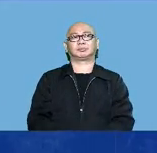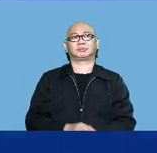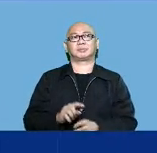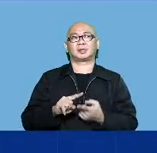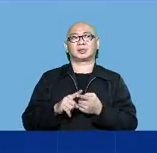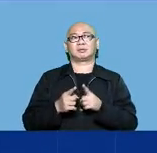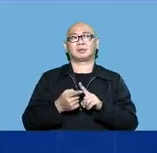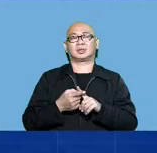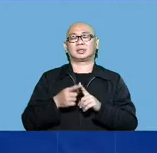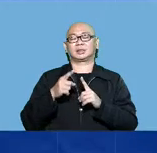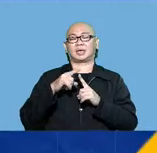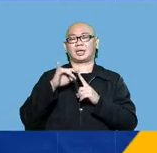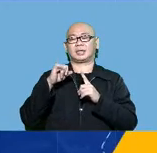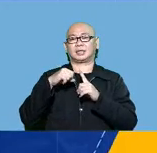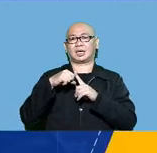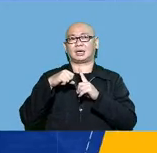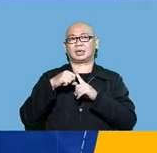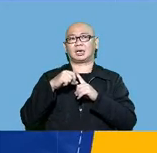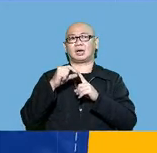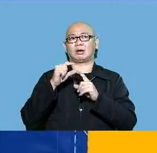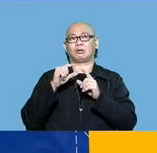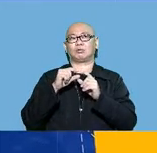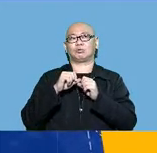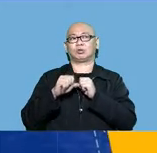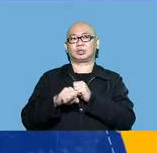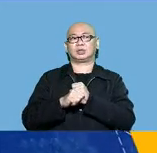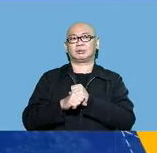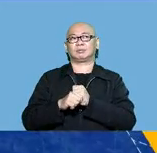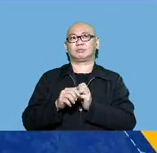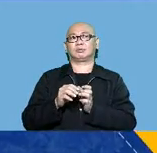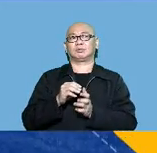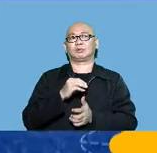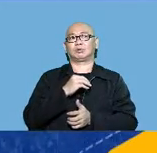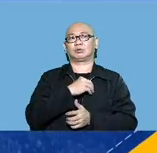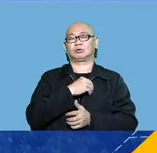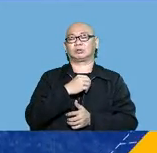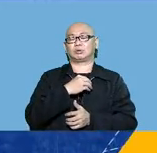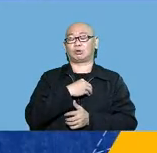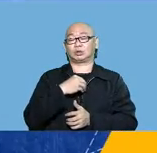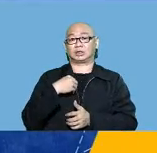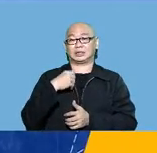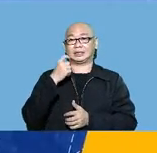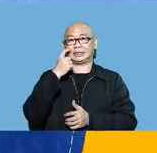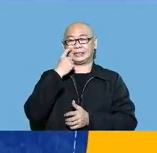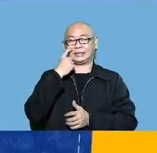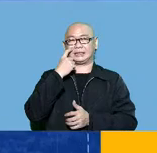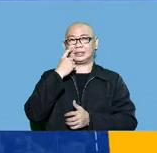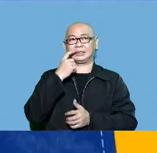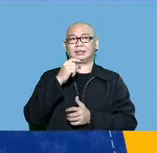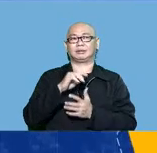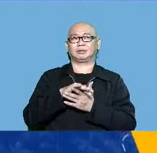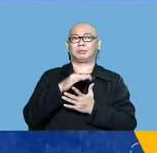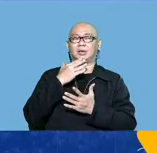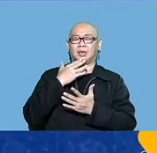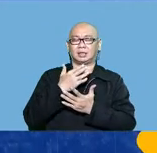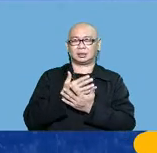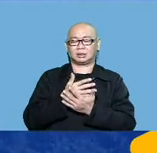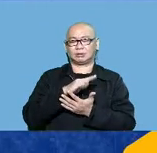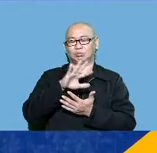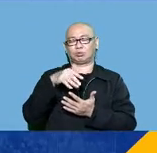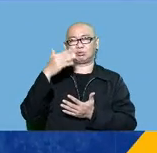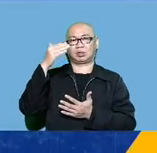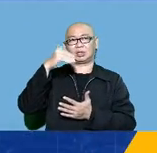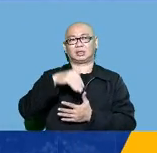Teman-teman DIKK Undip tadi, Dr. Gigi Adit, matur nuwun, beserta yang lain yang hadir, Mbak